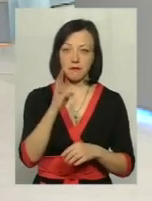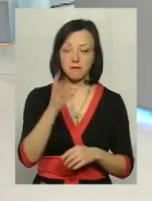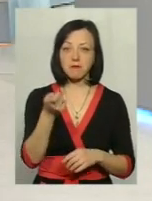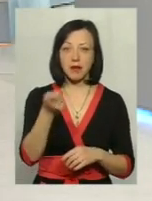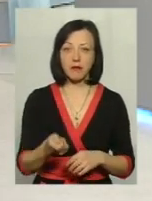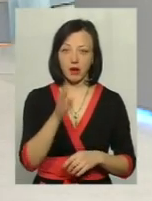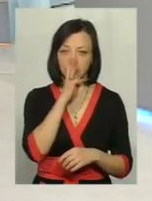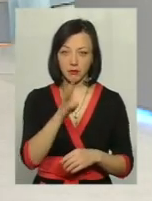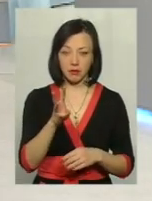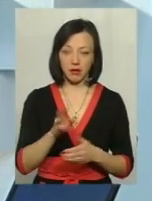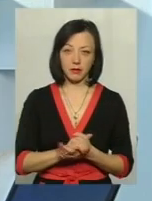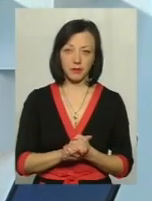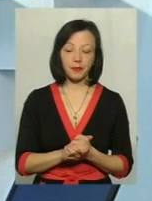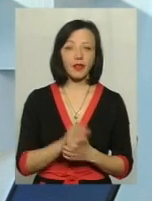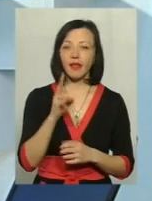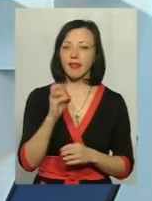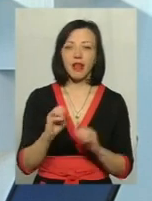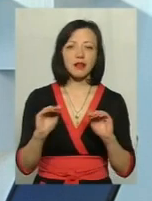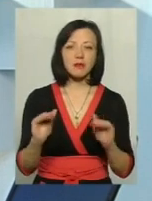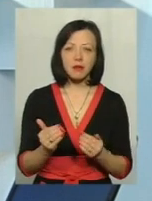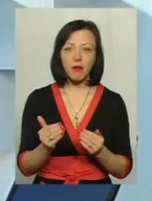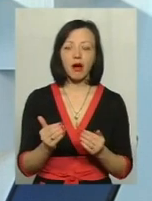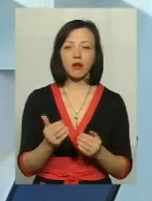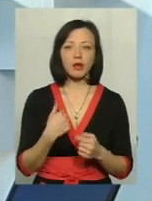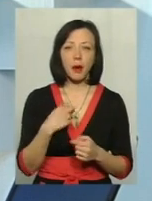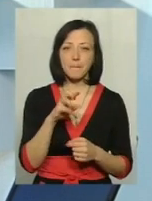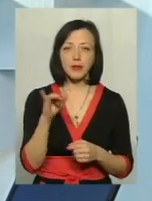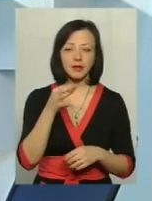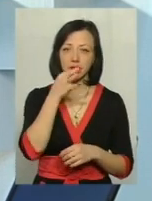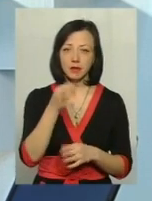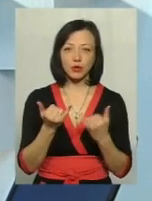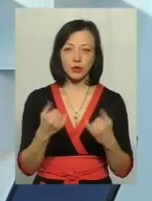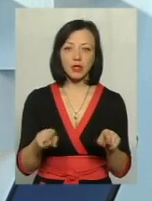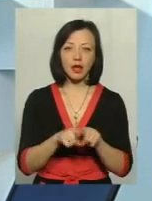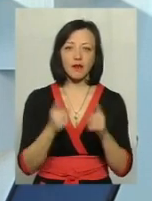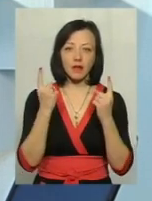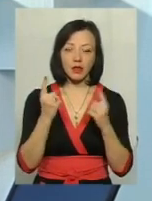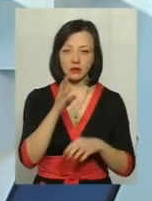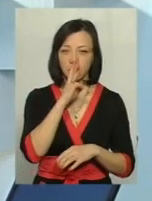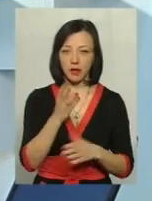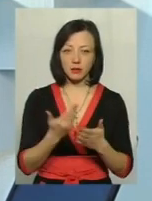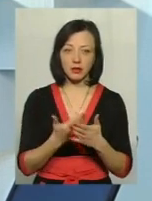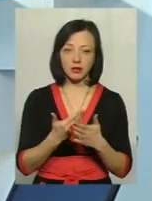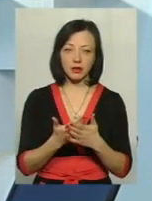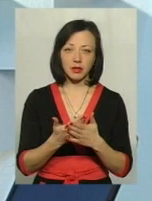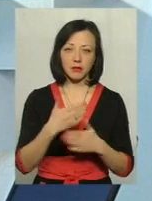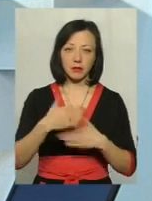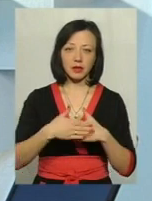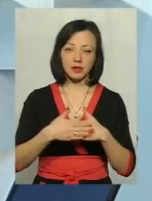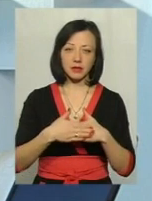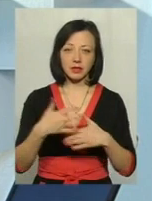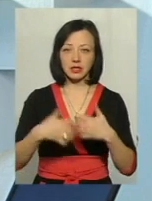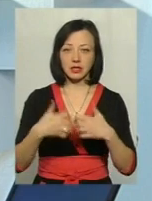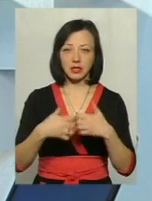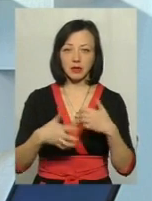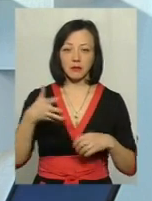зарплаті? Ну, не на мінімальній, але я б не сказав би, що у нас сьогодні такі великі зарплати, якщо вона десь буде там біля в